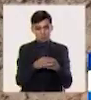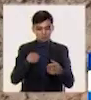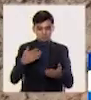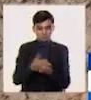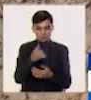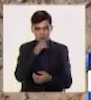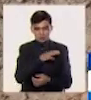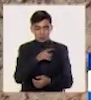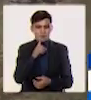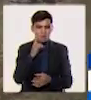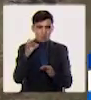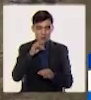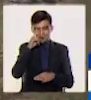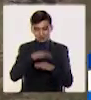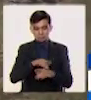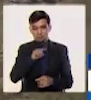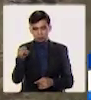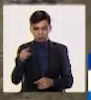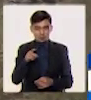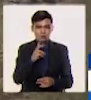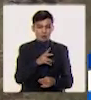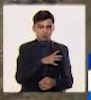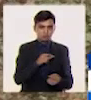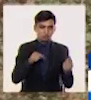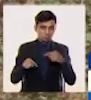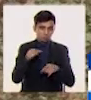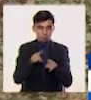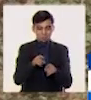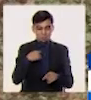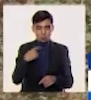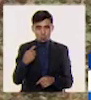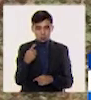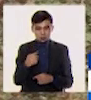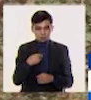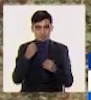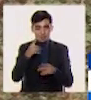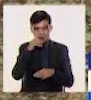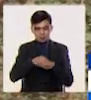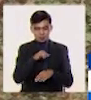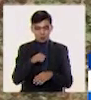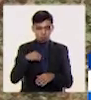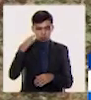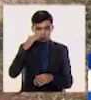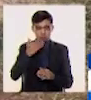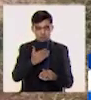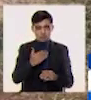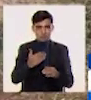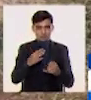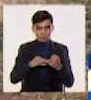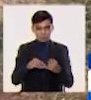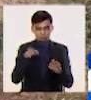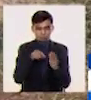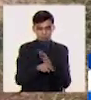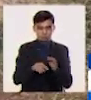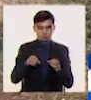аймаққа, жасыл аймақ әкімдікке сілтеп әбігерге салыпты. Меншік иесі біз бола тұра, әкімдіктің өзгенің жеріне тал егуі бюджеттің